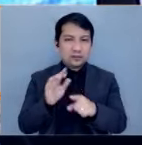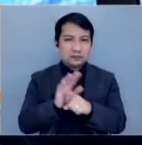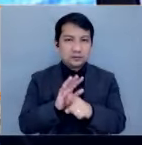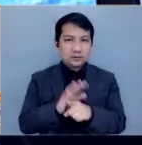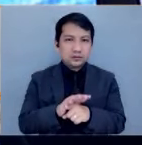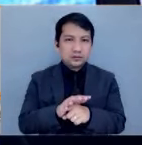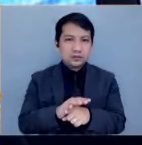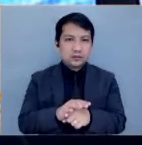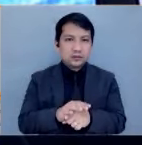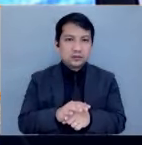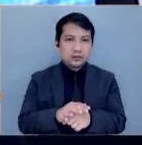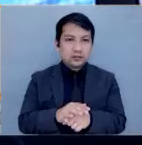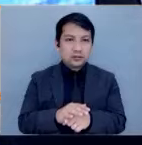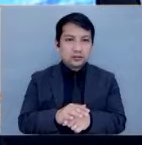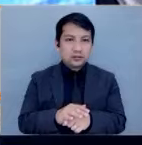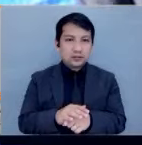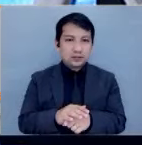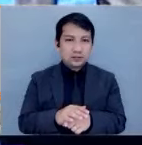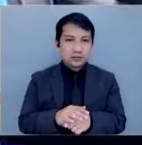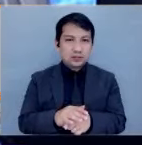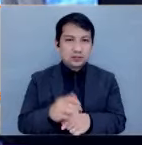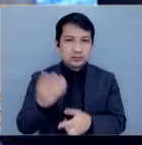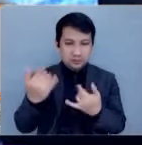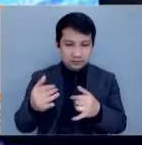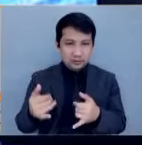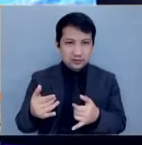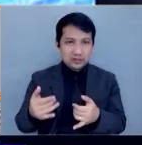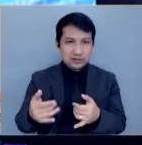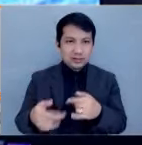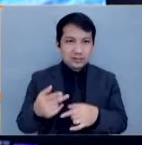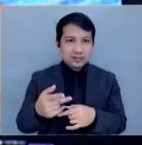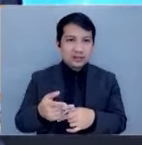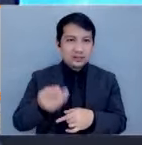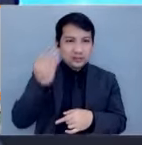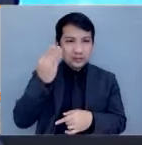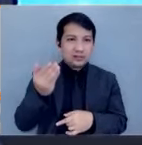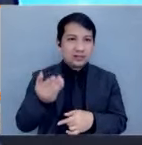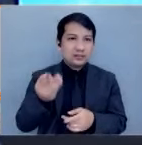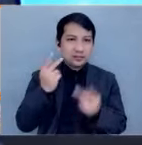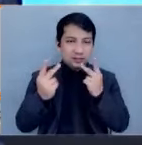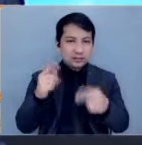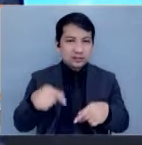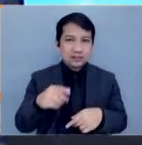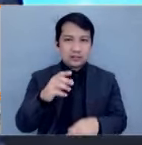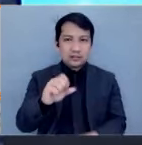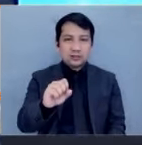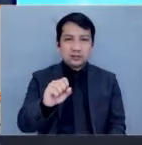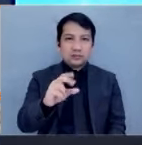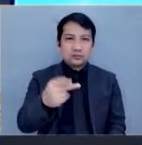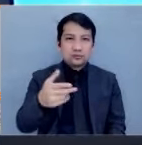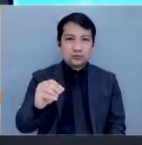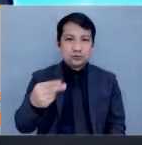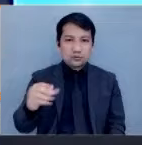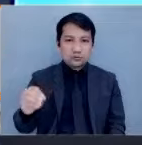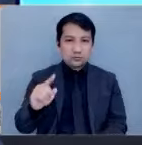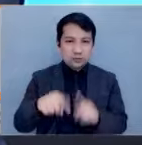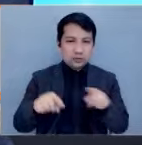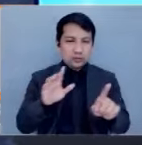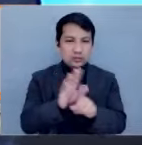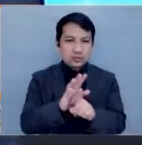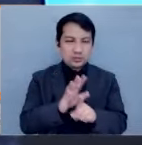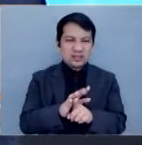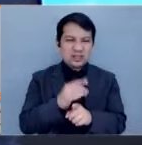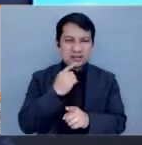pa siya ng sipa. Ilang beses nang bumisita sa bansa si Seon-ho. Nakilala siya sa ilan niyang hit series tulad